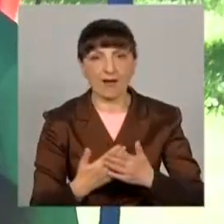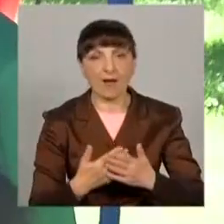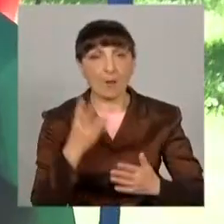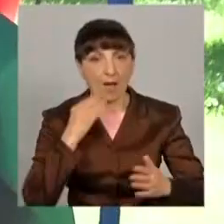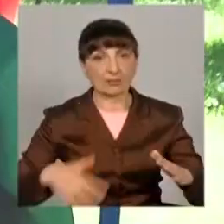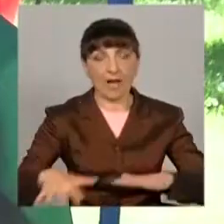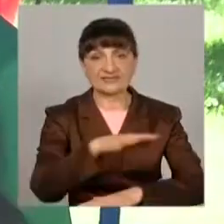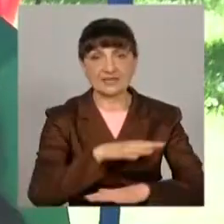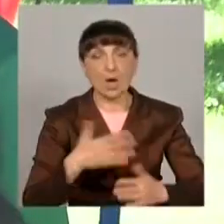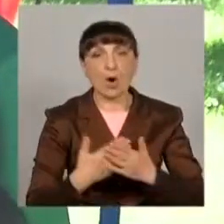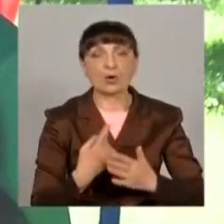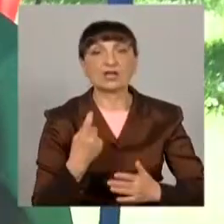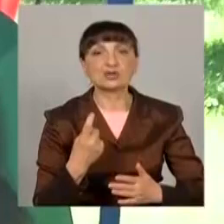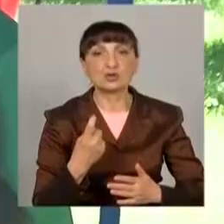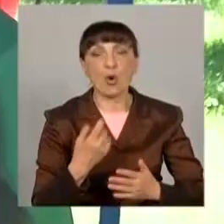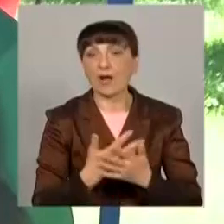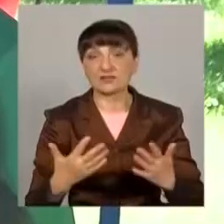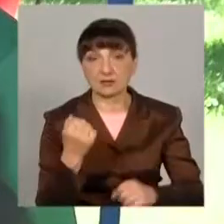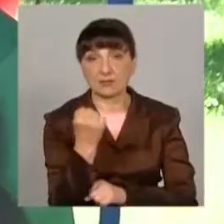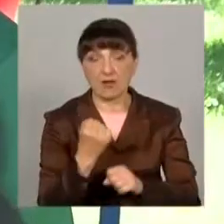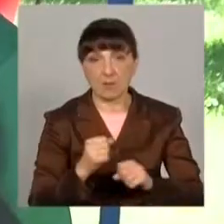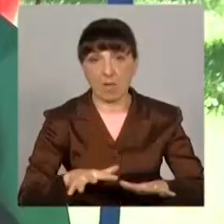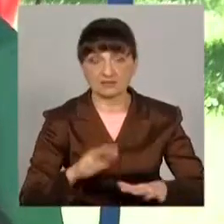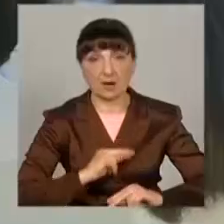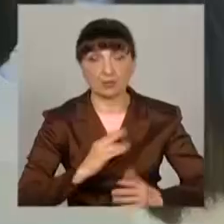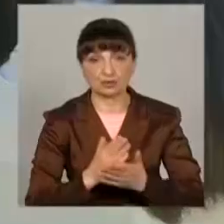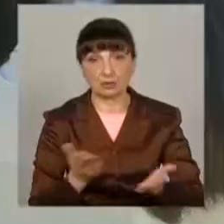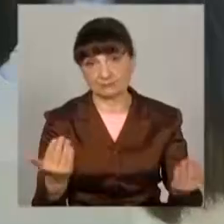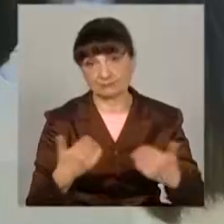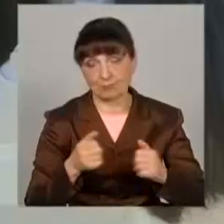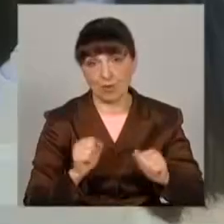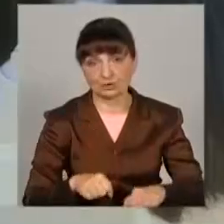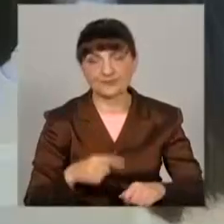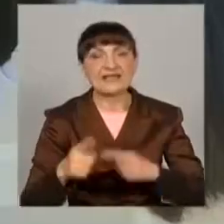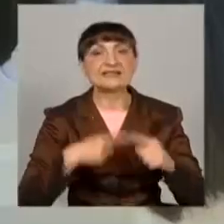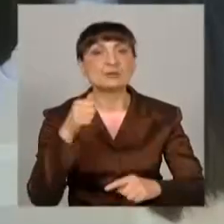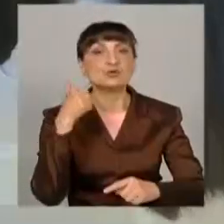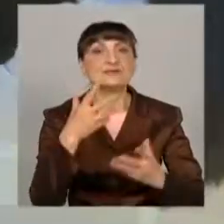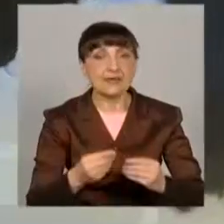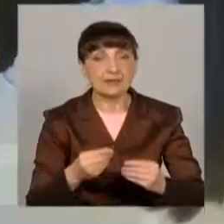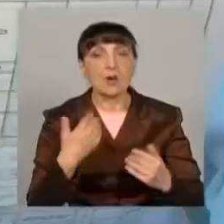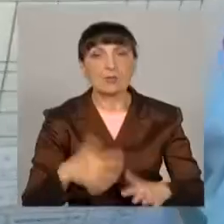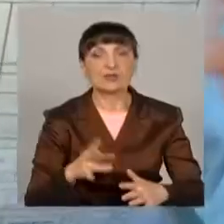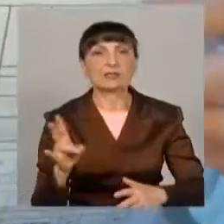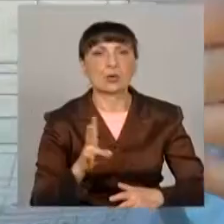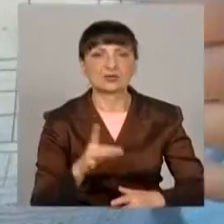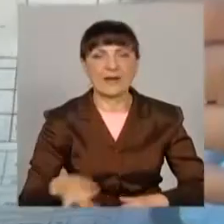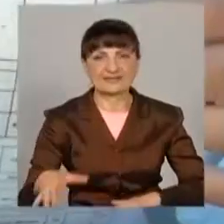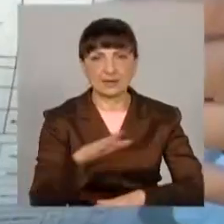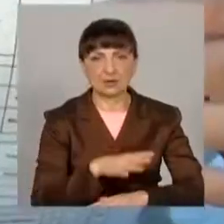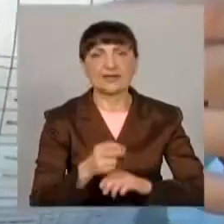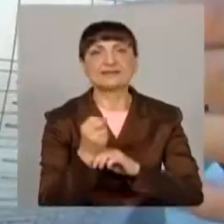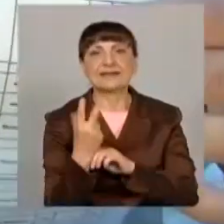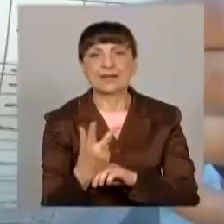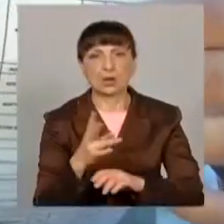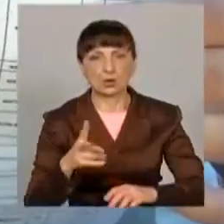Алмате, около 100 вакансий на данный момент, где ведется подбор. Следующий день карьеры пройдет уже в Наурызбайском районе